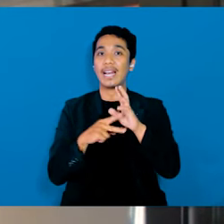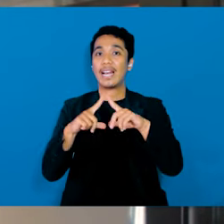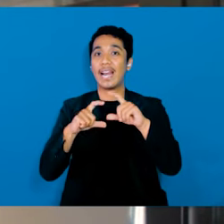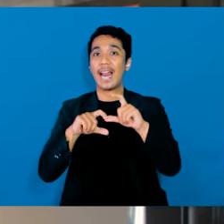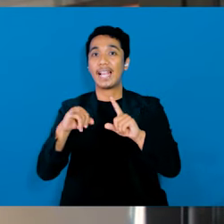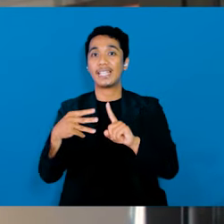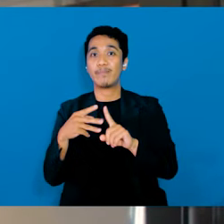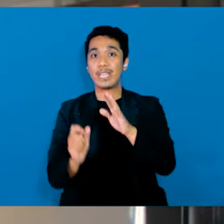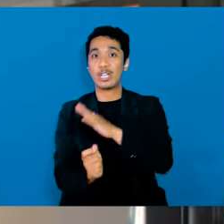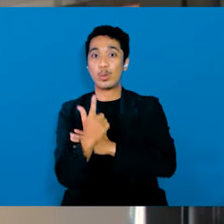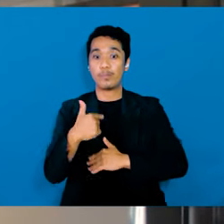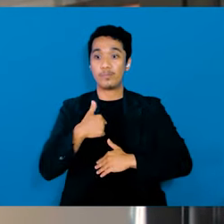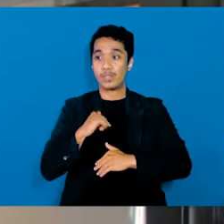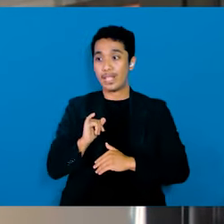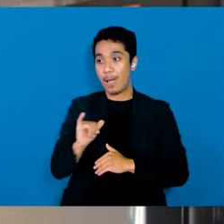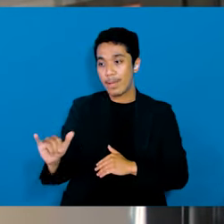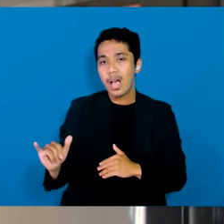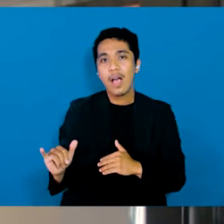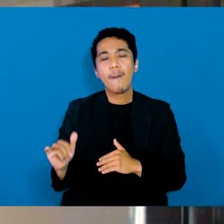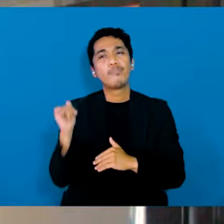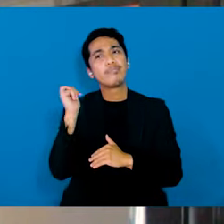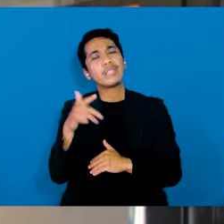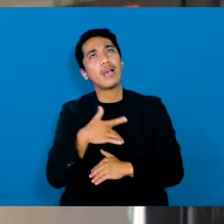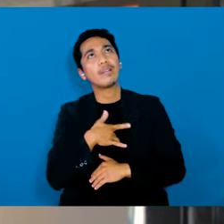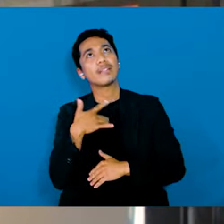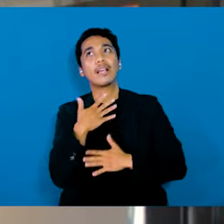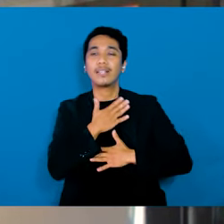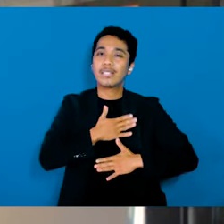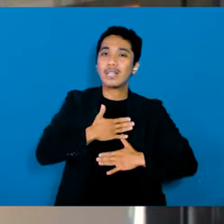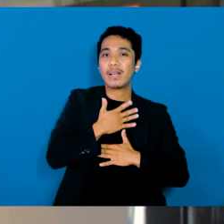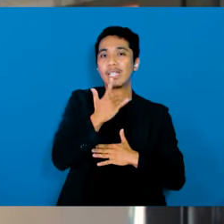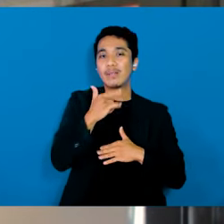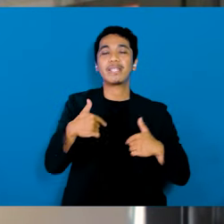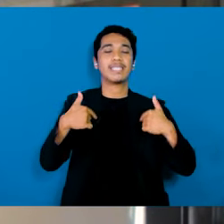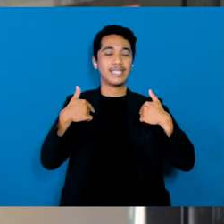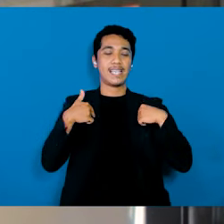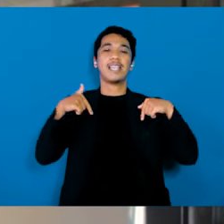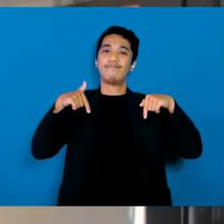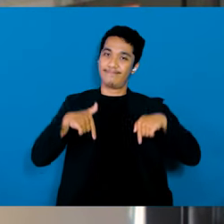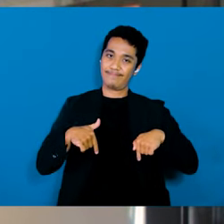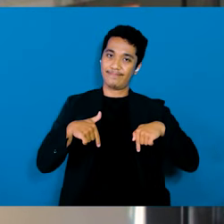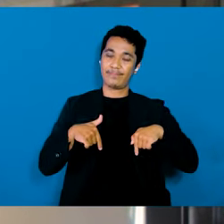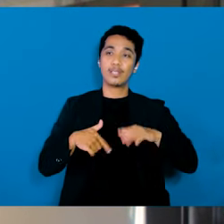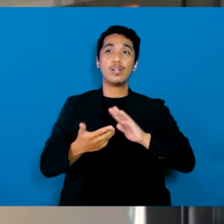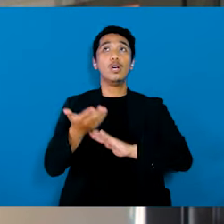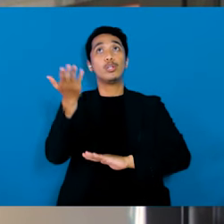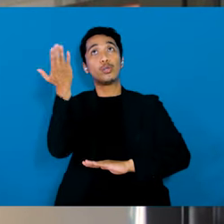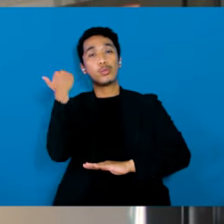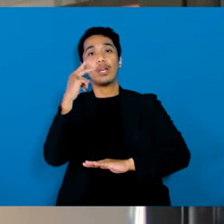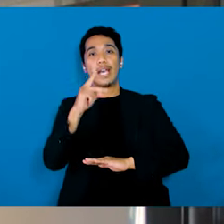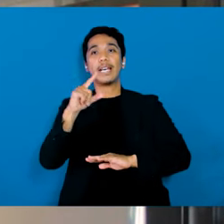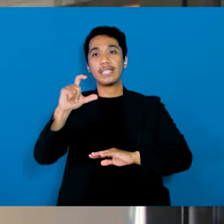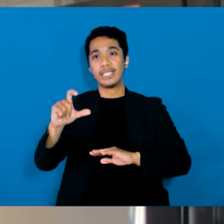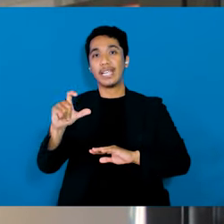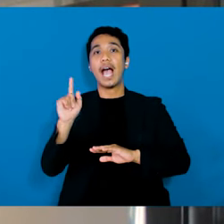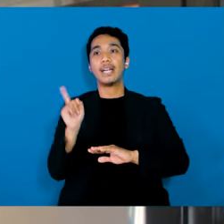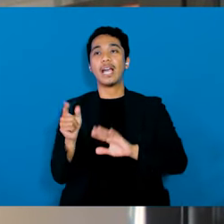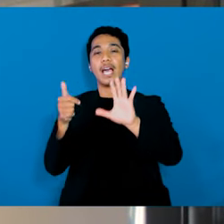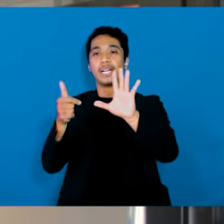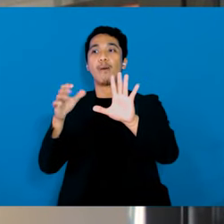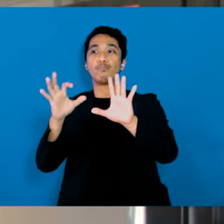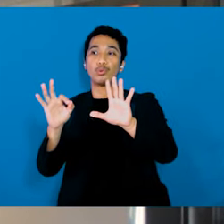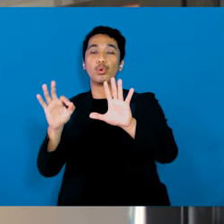ini bisa merasakan kenikmatan seperti yang saya rasakan. Bahkan dulu saya di RC 60